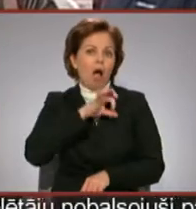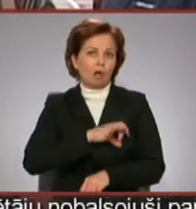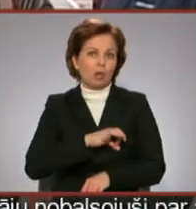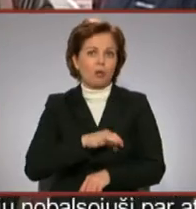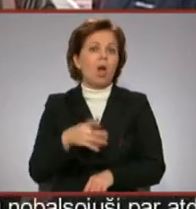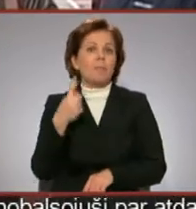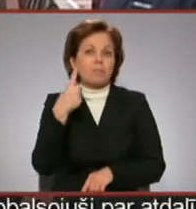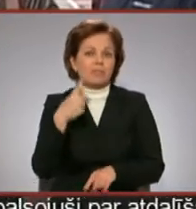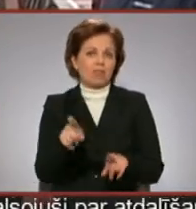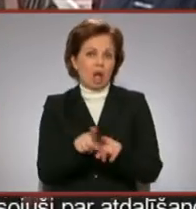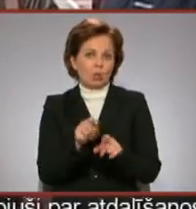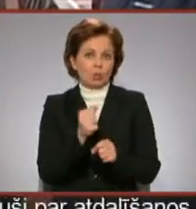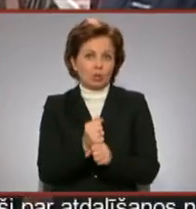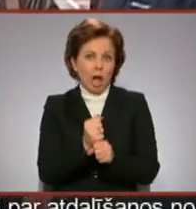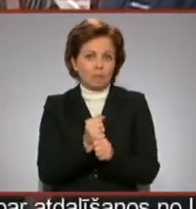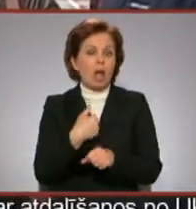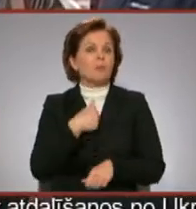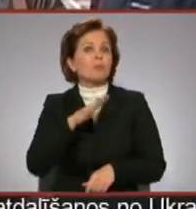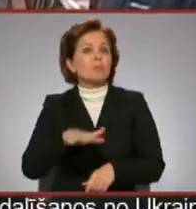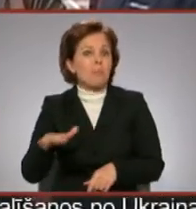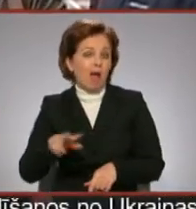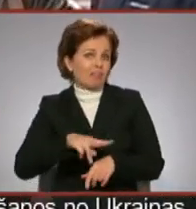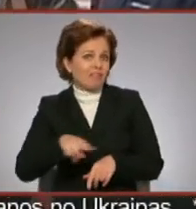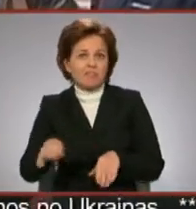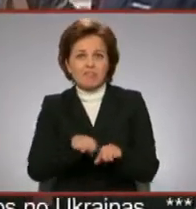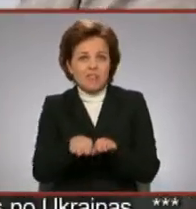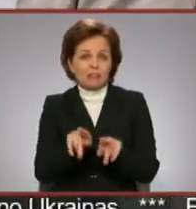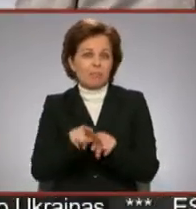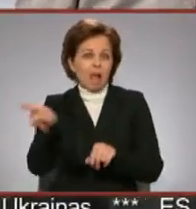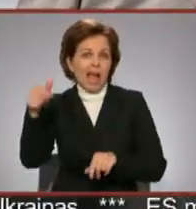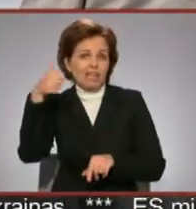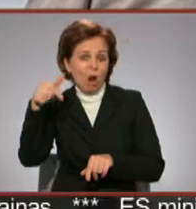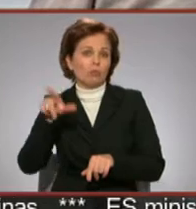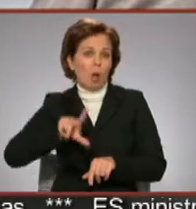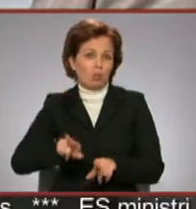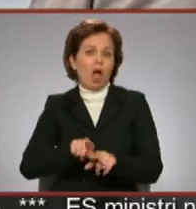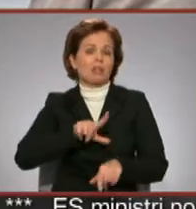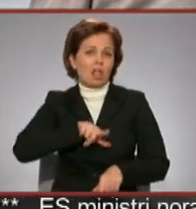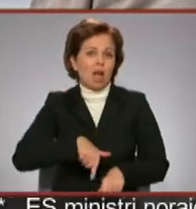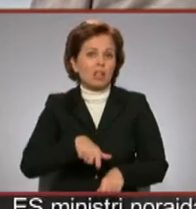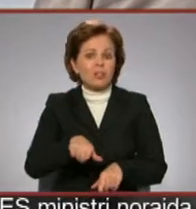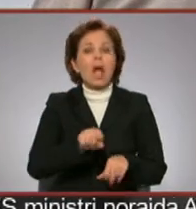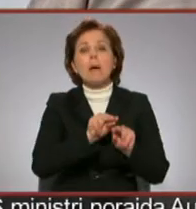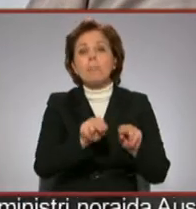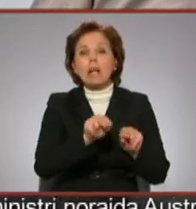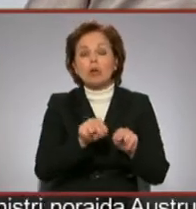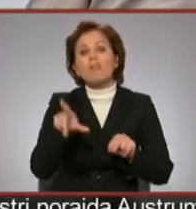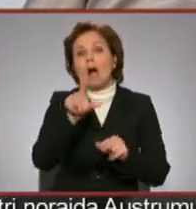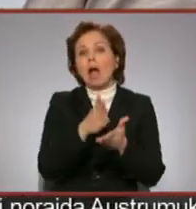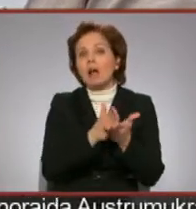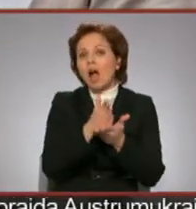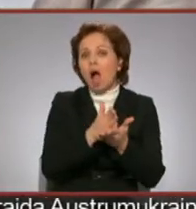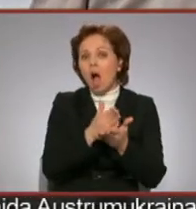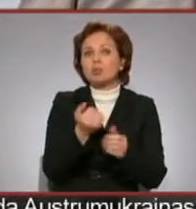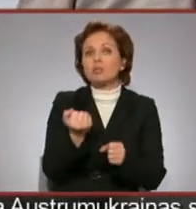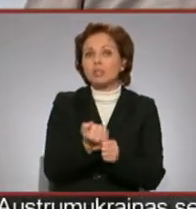darām vienu darbu un bērniņi mums ir gan Igaunijā vienādi, gan arī Latvijā tādi paši. Vairums kolēģi skolā strādā jau vairākus gadu desmitus.